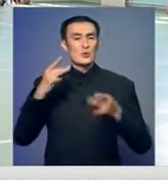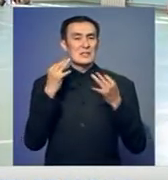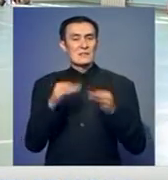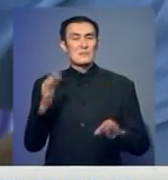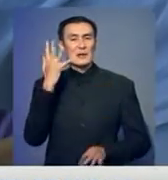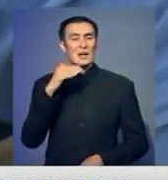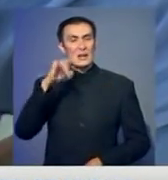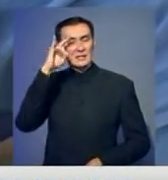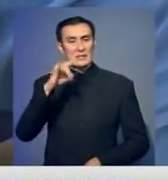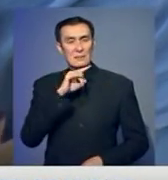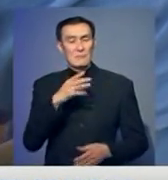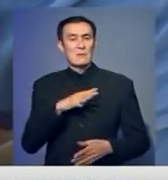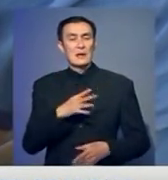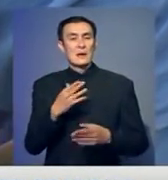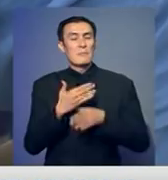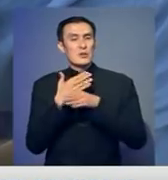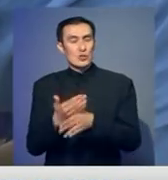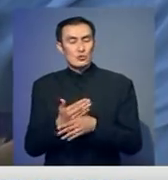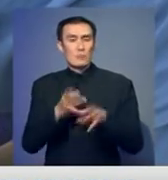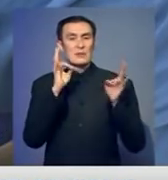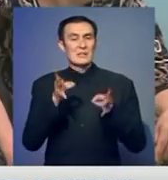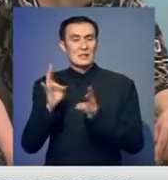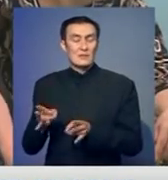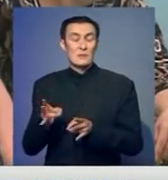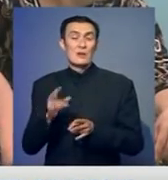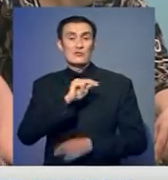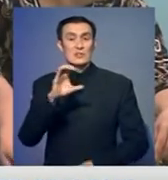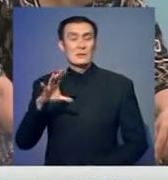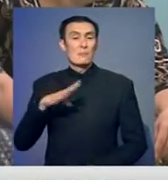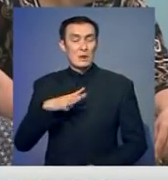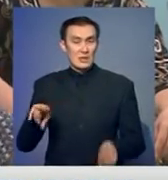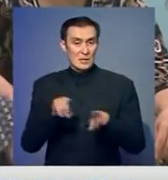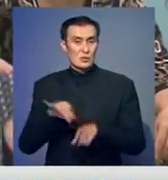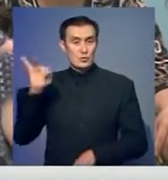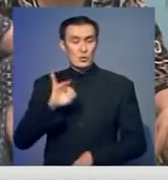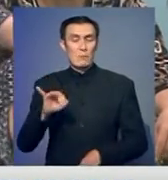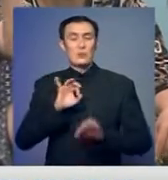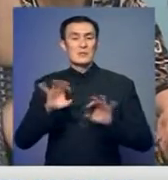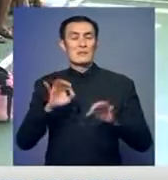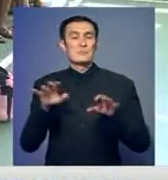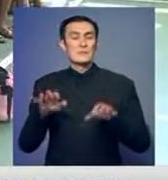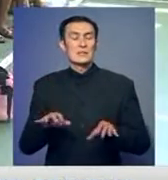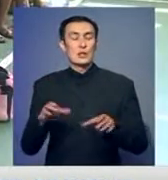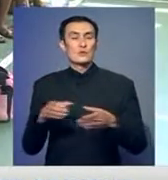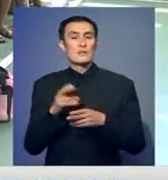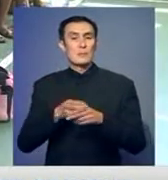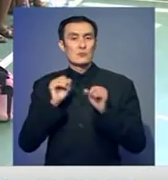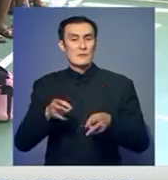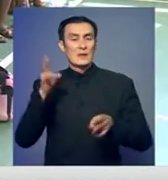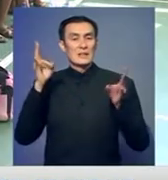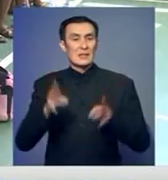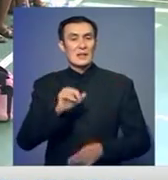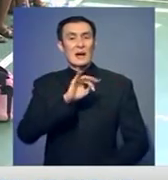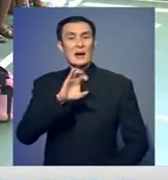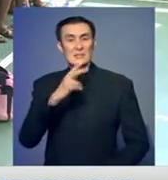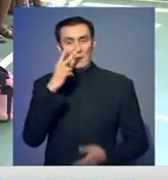когда казахстанцы оказывали материальную поддержку пострадавшим при ЧС, уже происходили. По словам председателя Совета безопасности, трагедия в Арыси